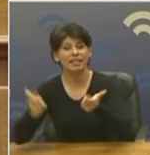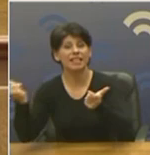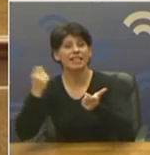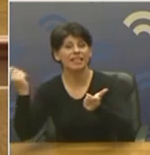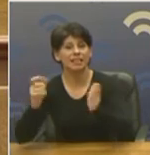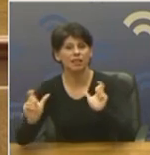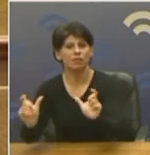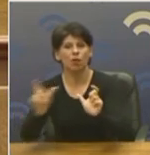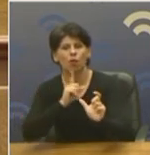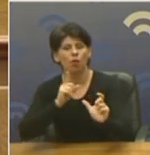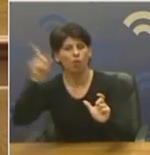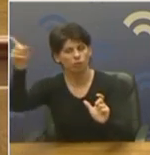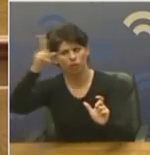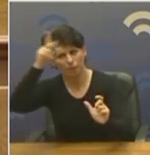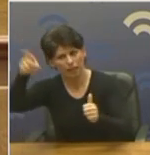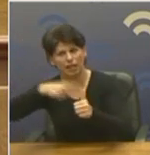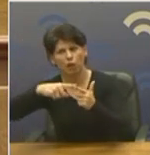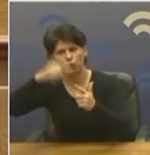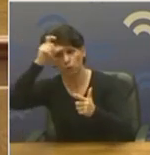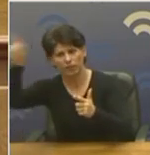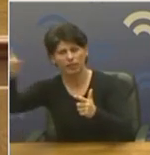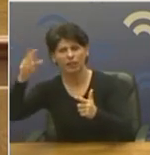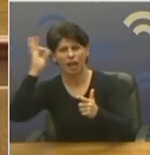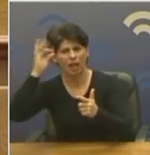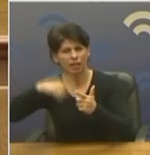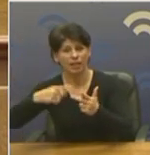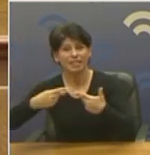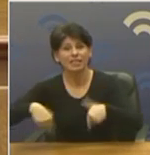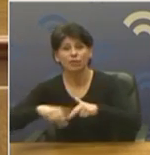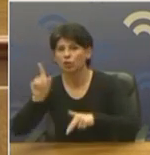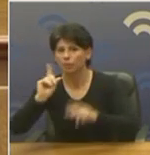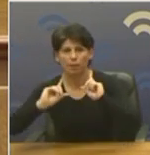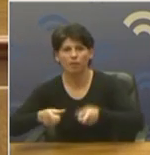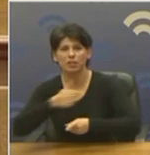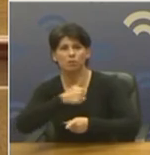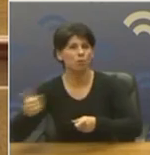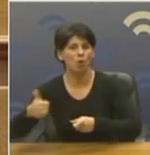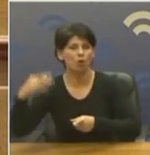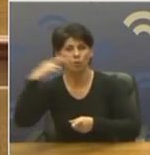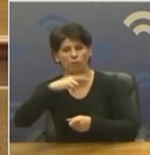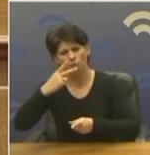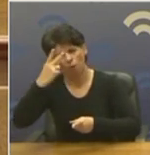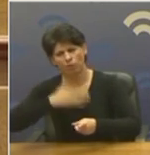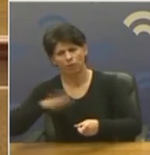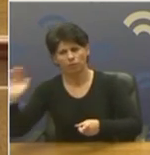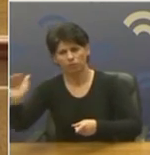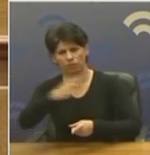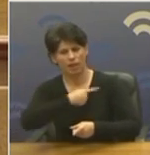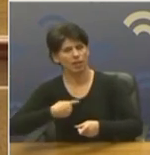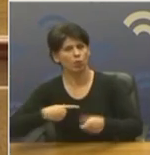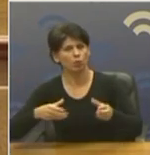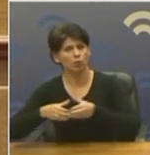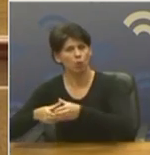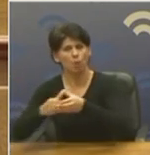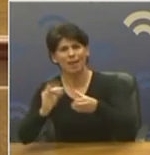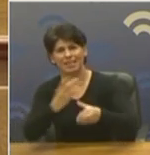έχει η Τουρκία, όπως η Γερμανία, όπως έχει η Γαλλία. Συμβούλιο. Να μην αποφασίζει μόνο ο Πρωθυπουργός και όποτε θέλει να φωνάζει τους αρχηγούς των κομμάτων ή